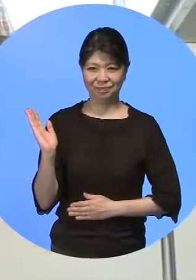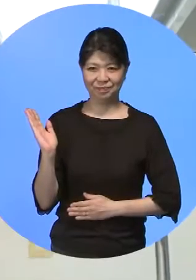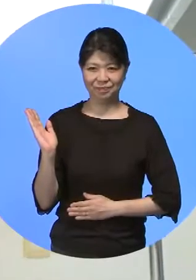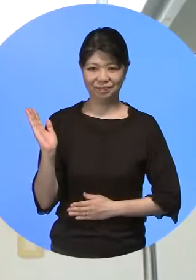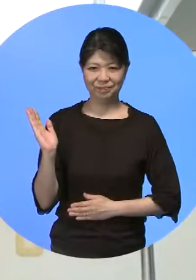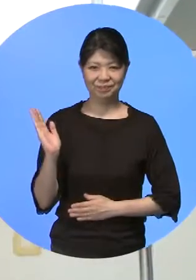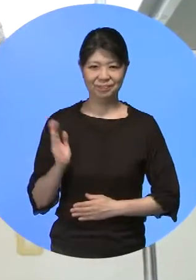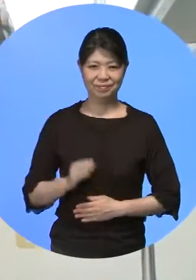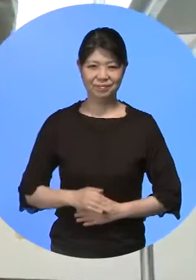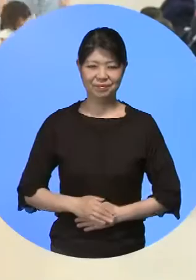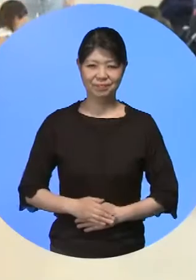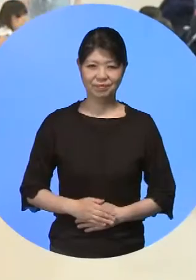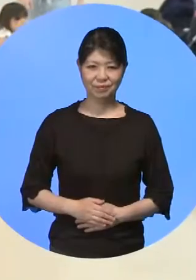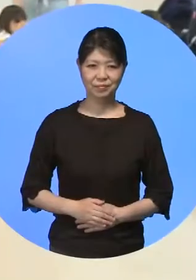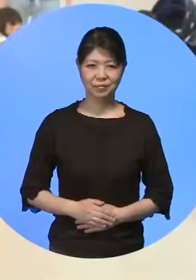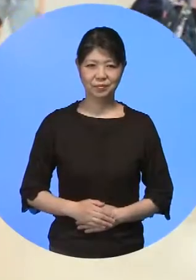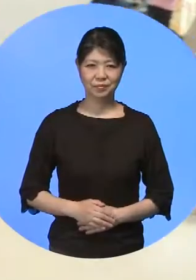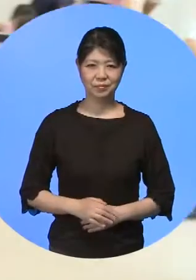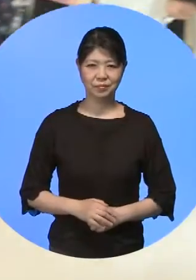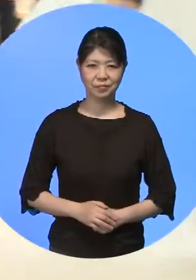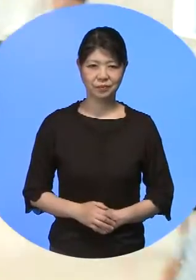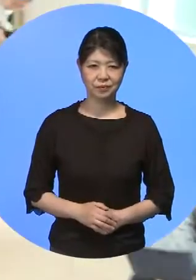でボールを追いかけました。